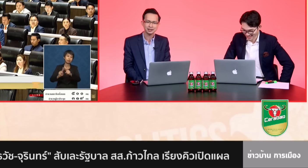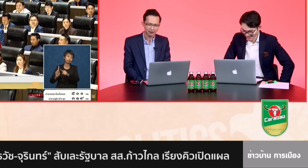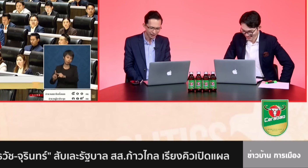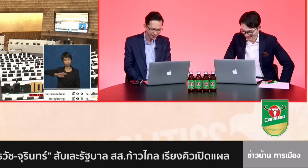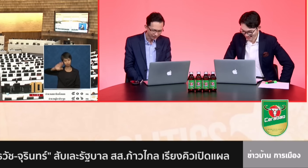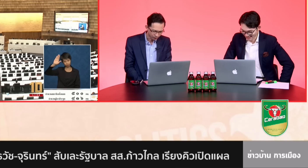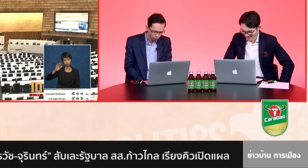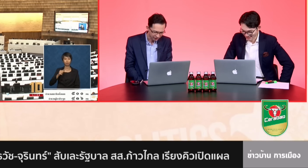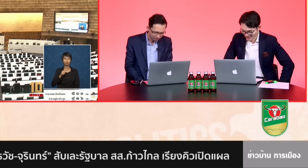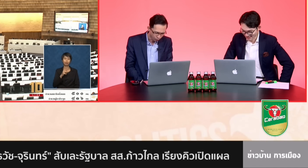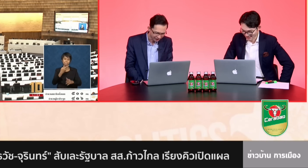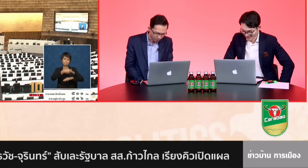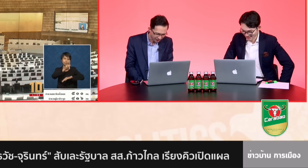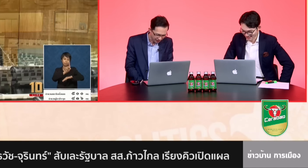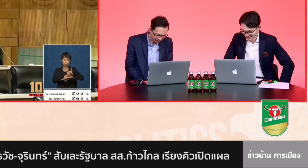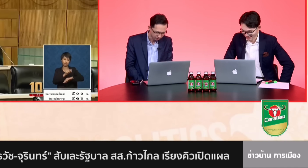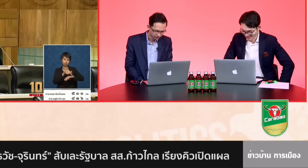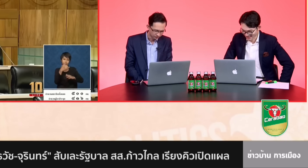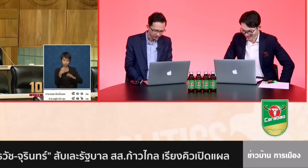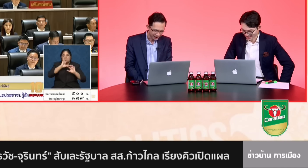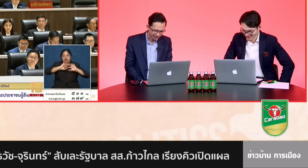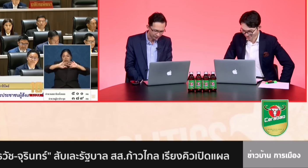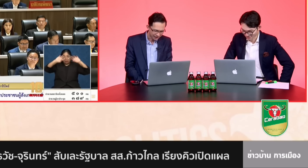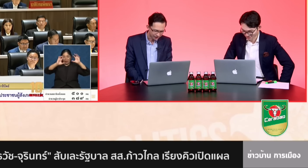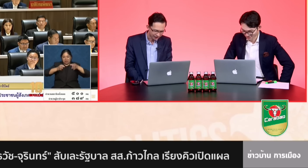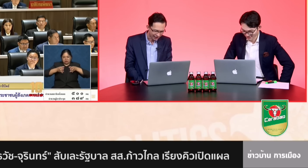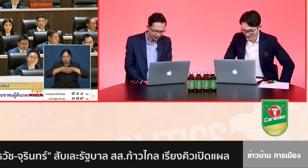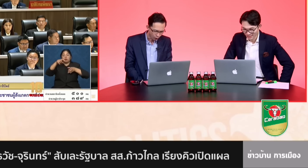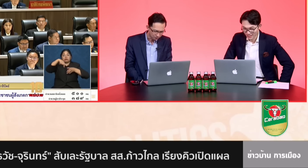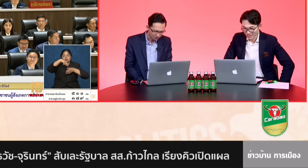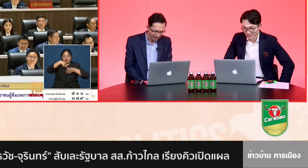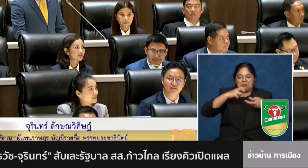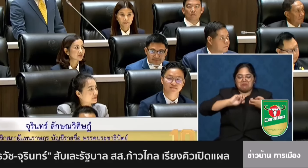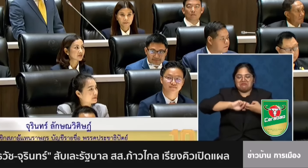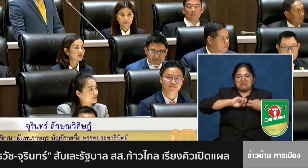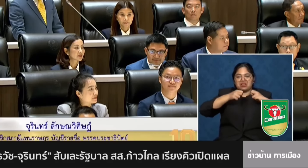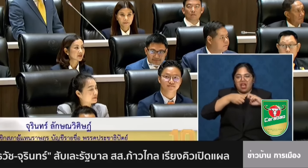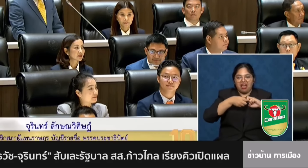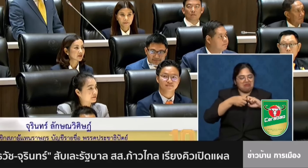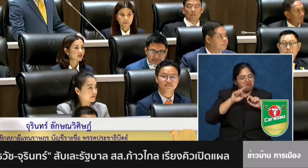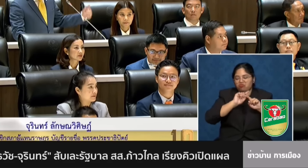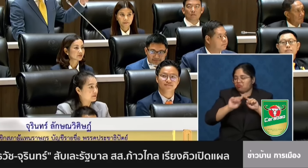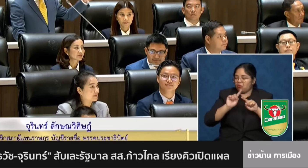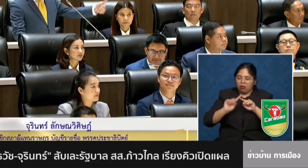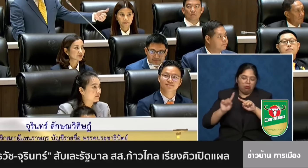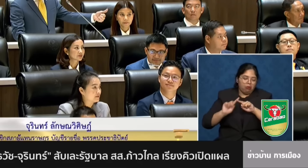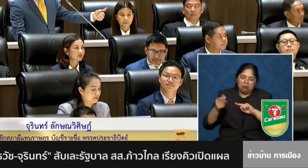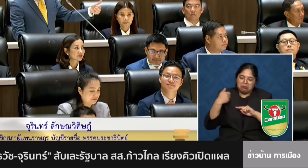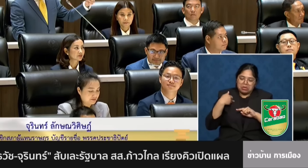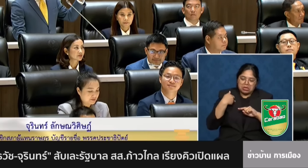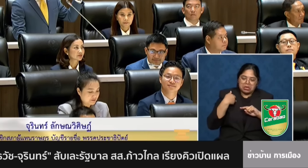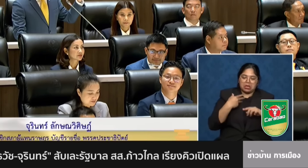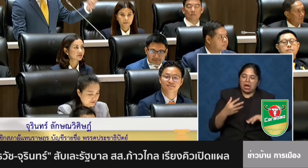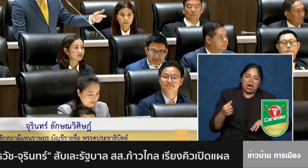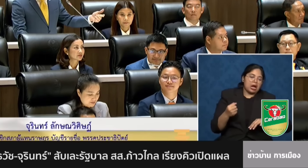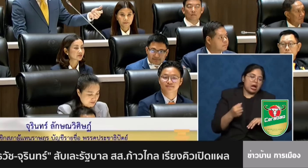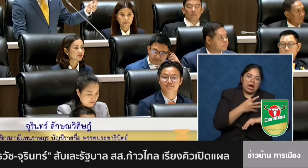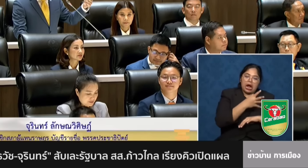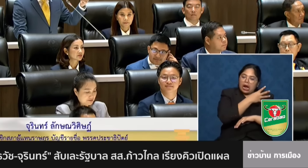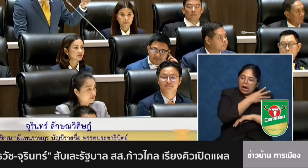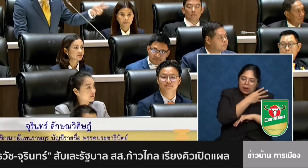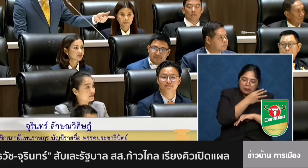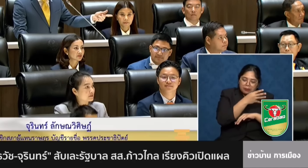ะว่าอย่าไม่ให้เกิดคุกทิพย์โมเดลมาอีกนะระเบียบราชทัณฑ์ที่ออกมาใหม่เนี่ยที่ให้ไปติดคุกที่บ้าน อ ันนี้มันจะรวมถึ